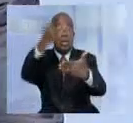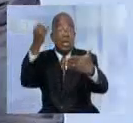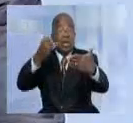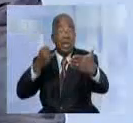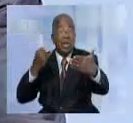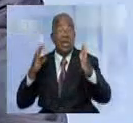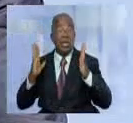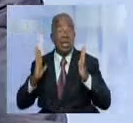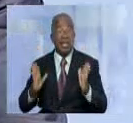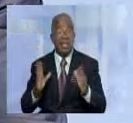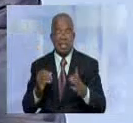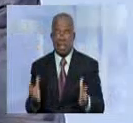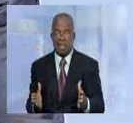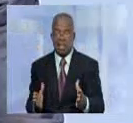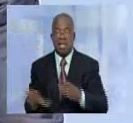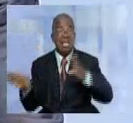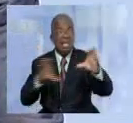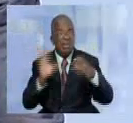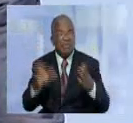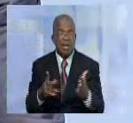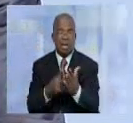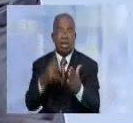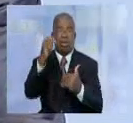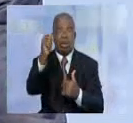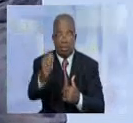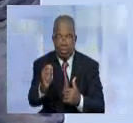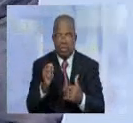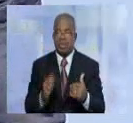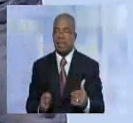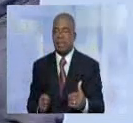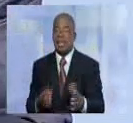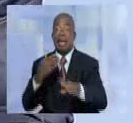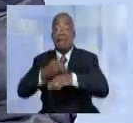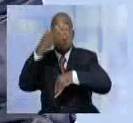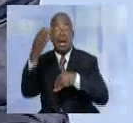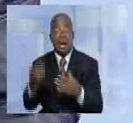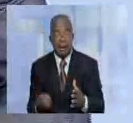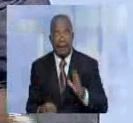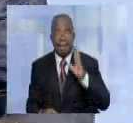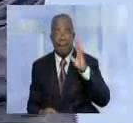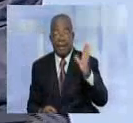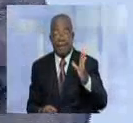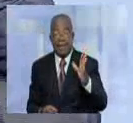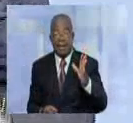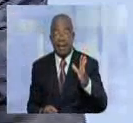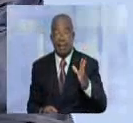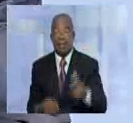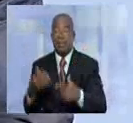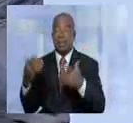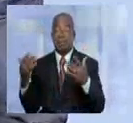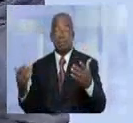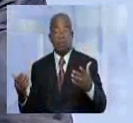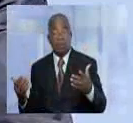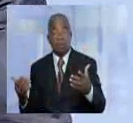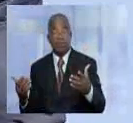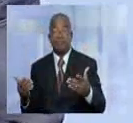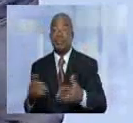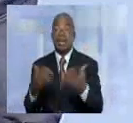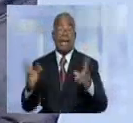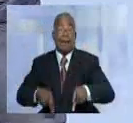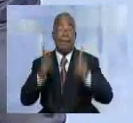C'est l'architecte qui conçoit le projet. Et donc, d'abord, il y a le maître d'ouvrage, donc le client, le propriétaire, donc qui veut